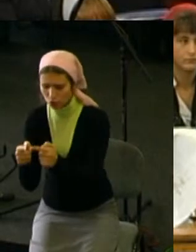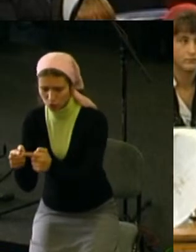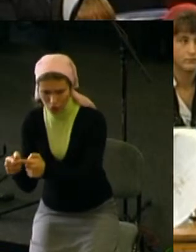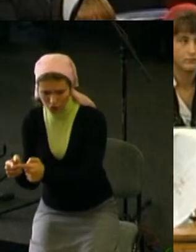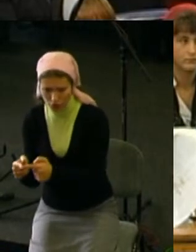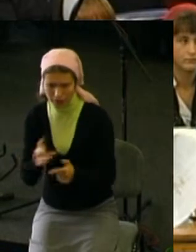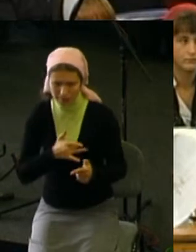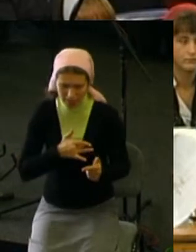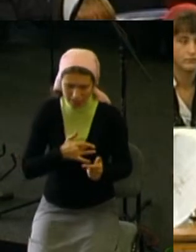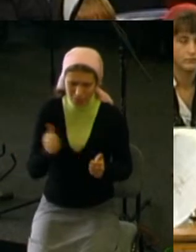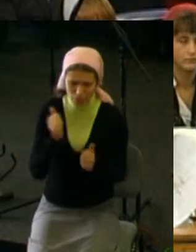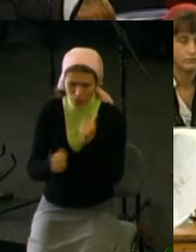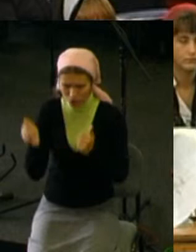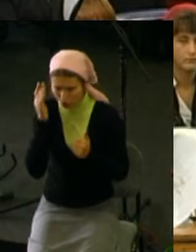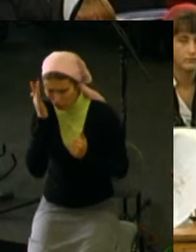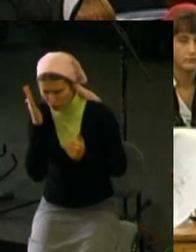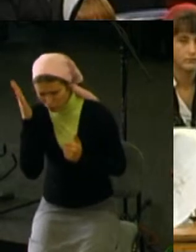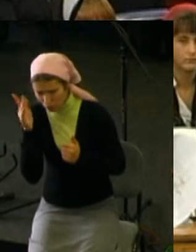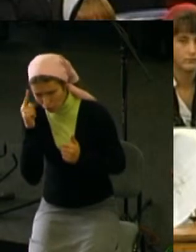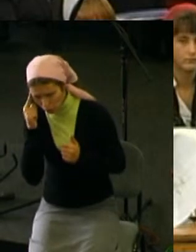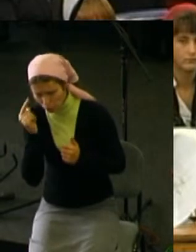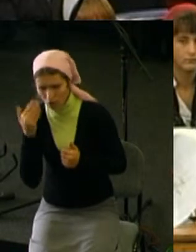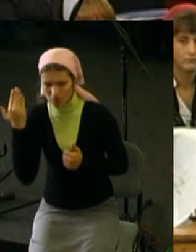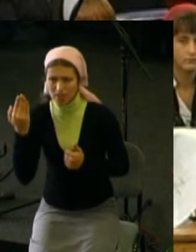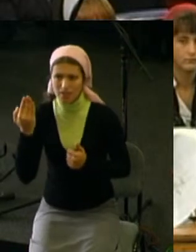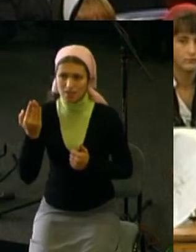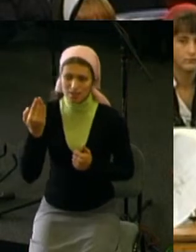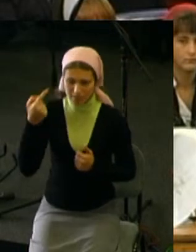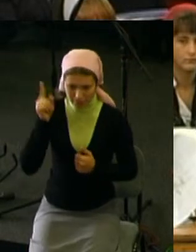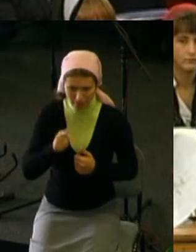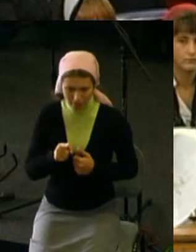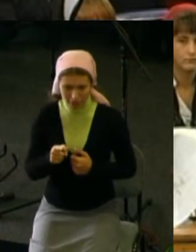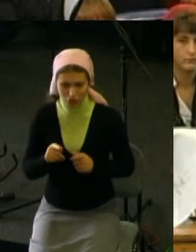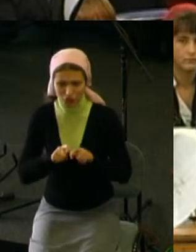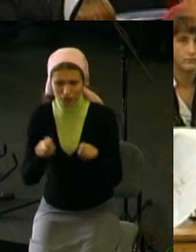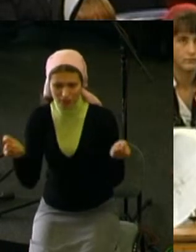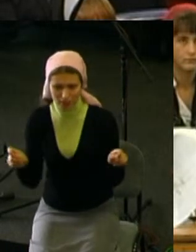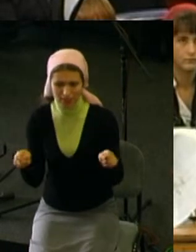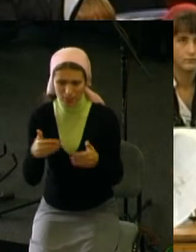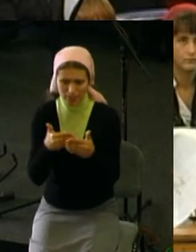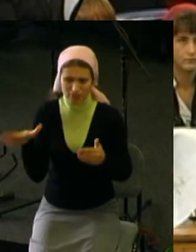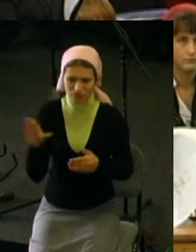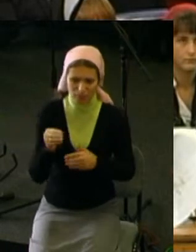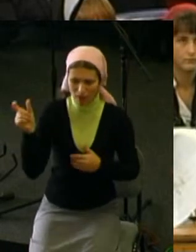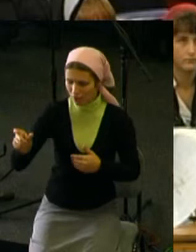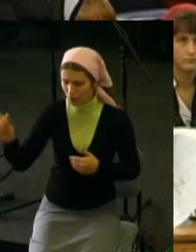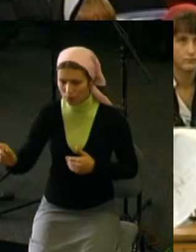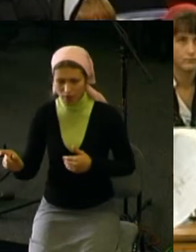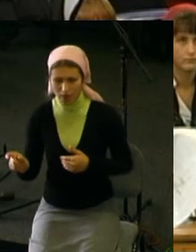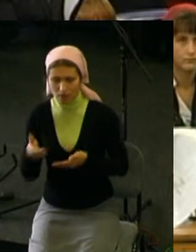твого серця кожного кожну свою думку Він знає Алілуя і ти відкритий перед людьми